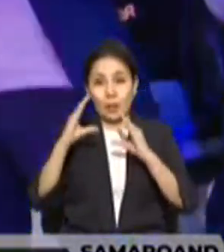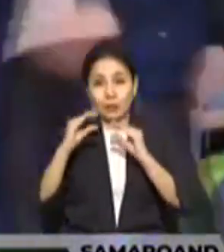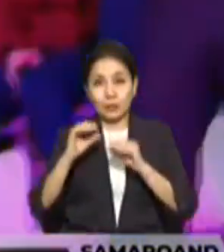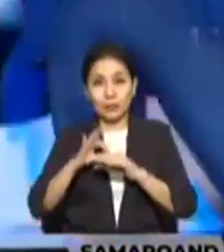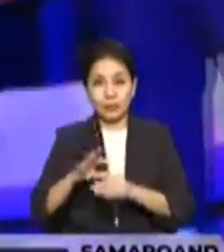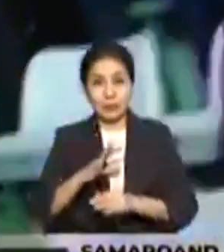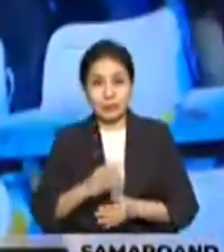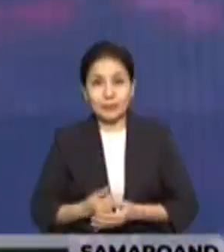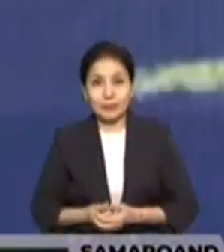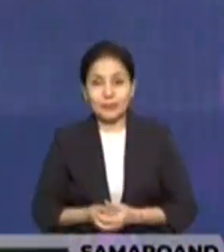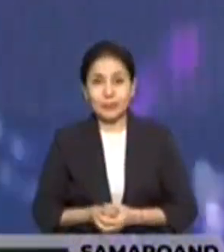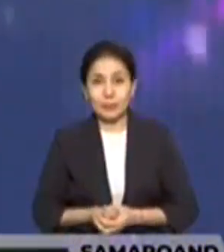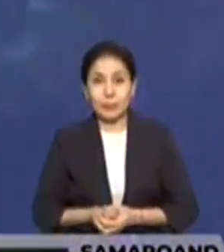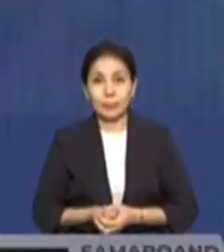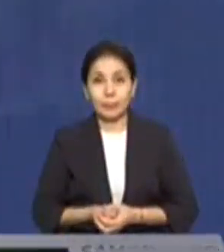o'tdi.